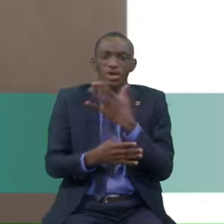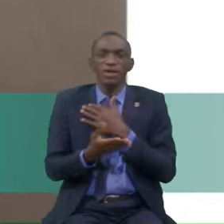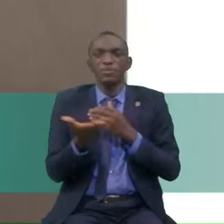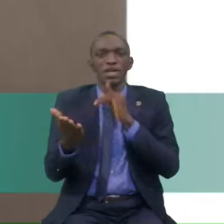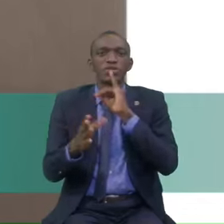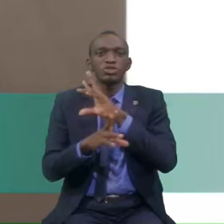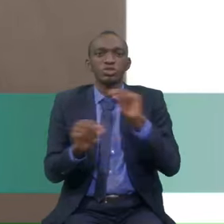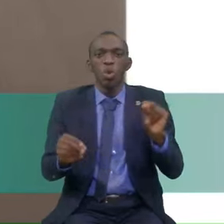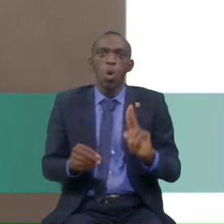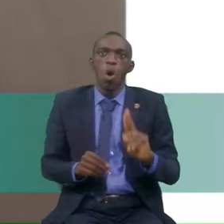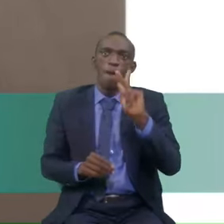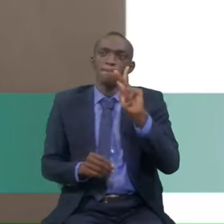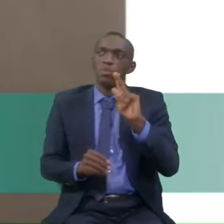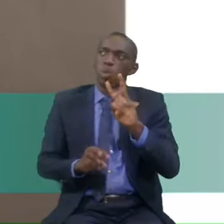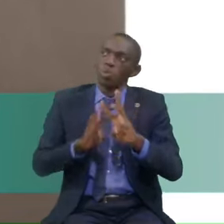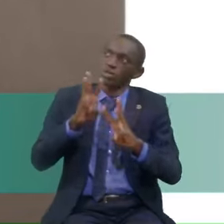croissance.